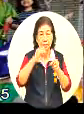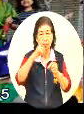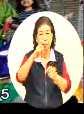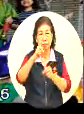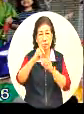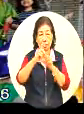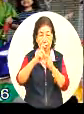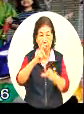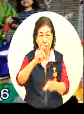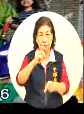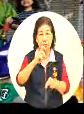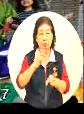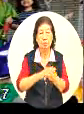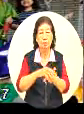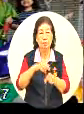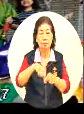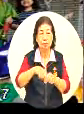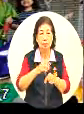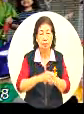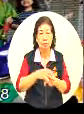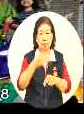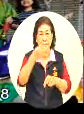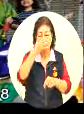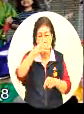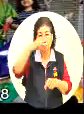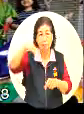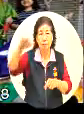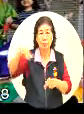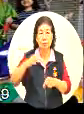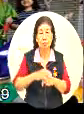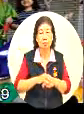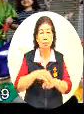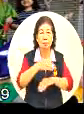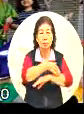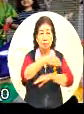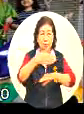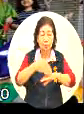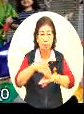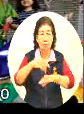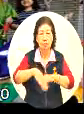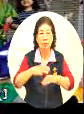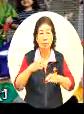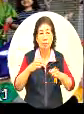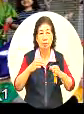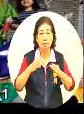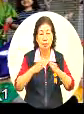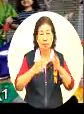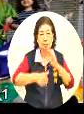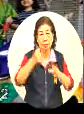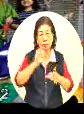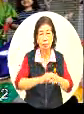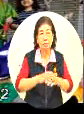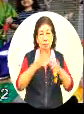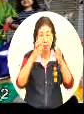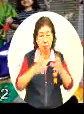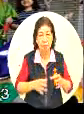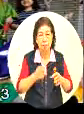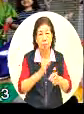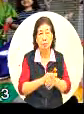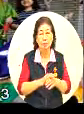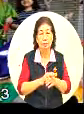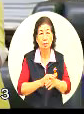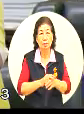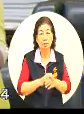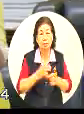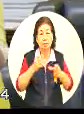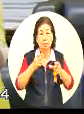县，在我们凤山原的县长官邸那边有成立所做的公立托婴